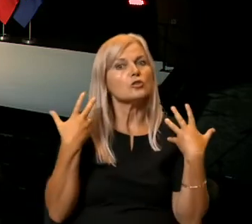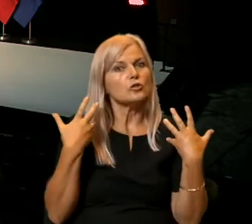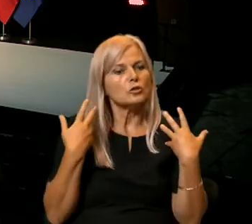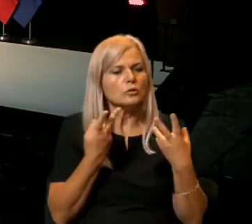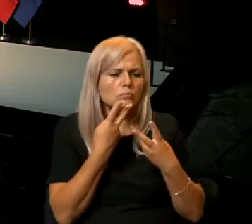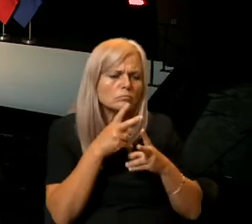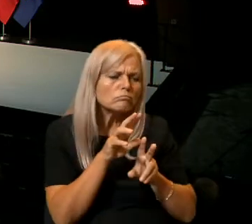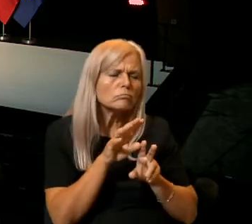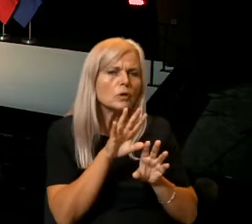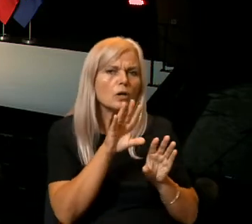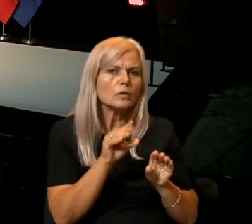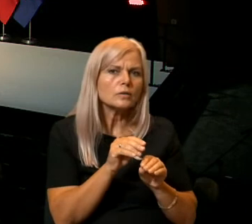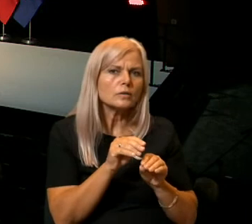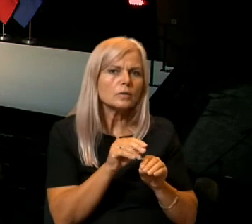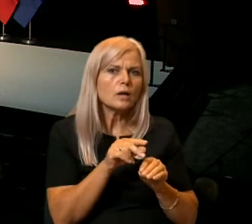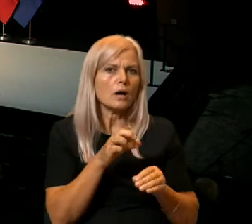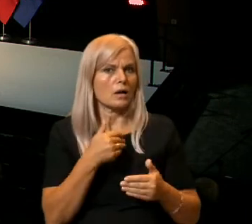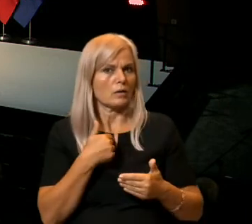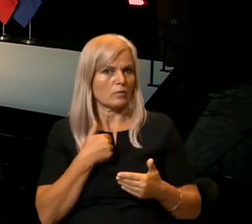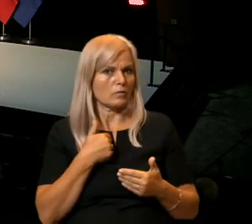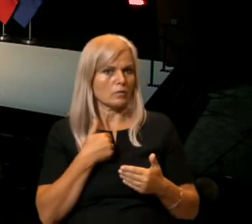niego w trybie agresji.